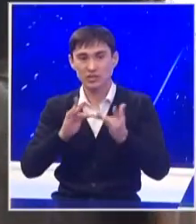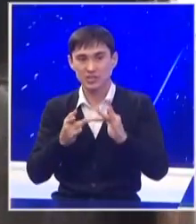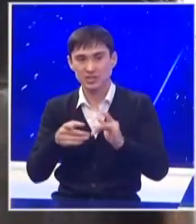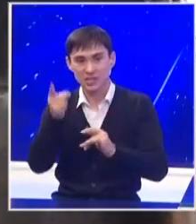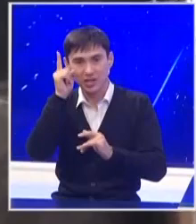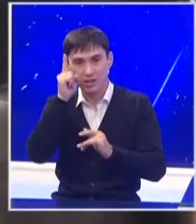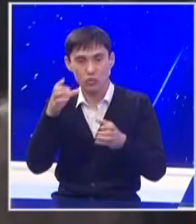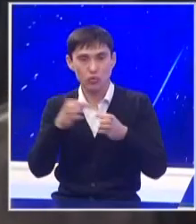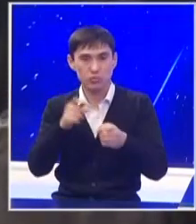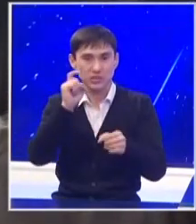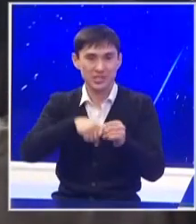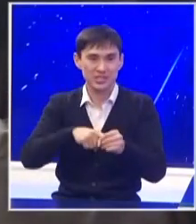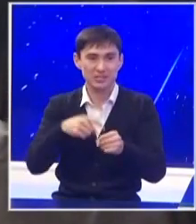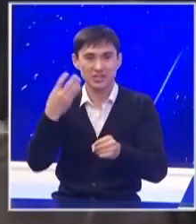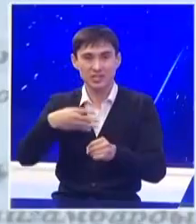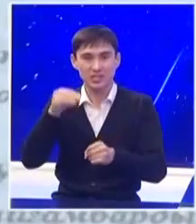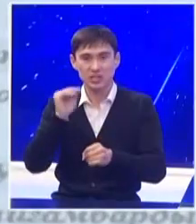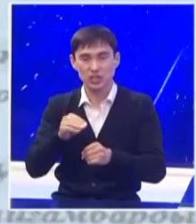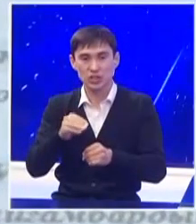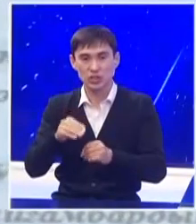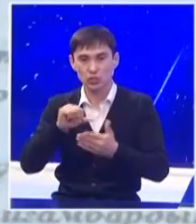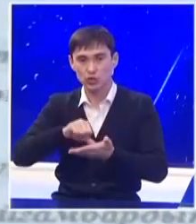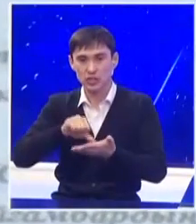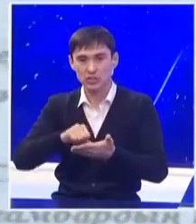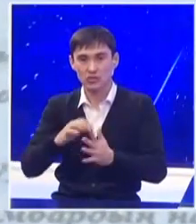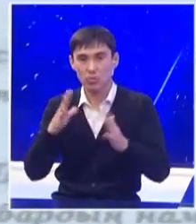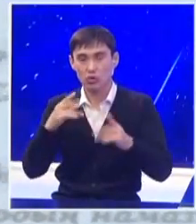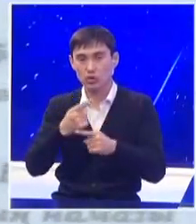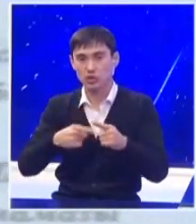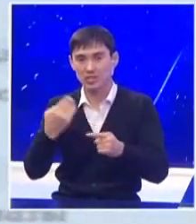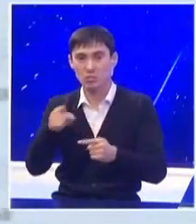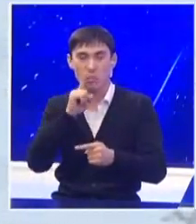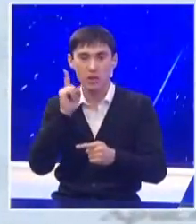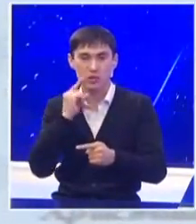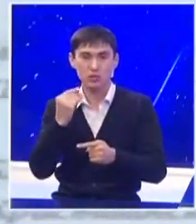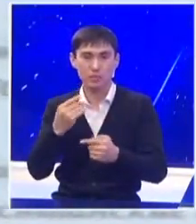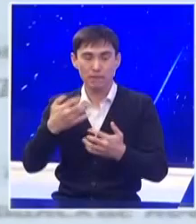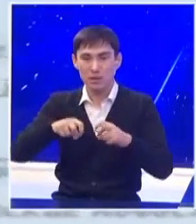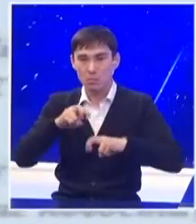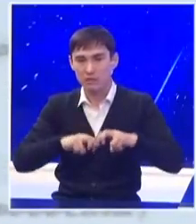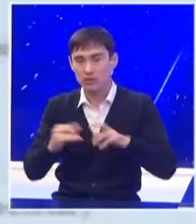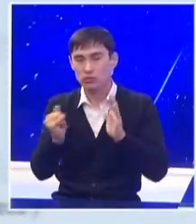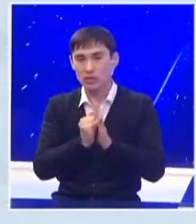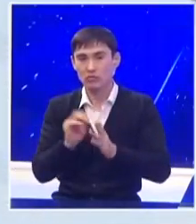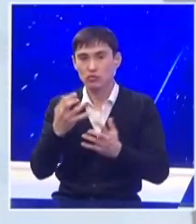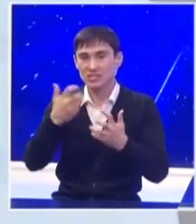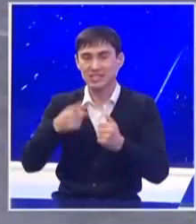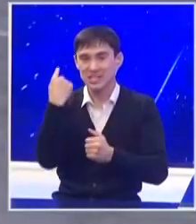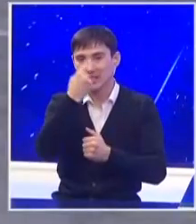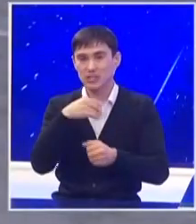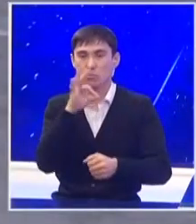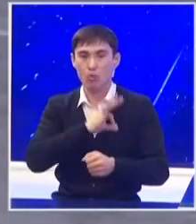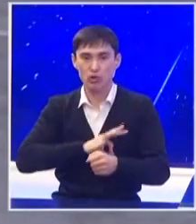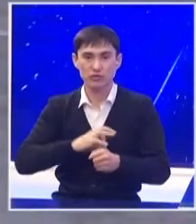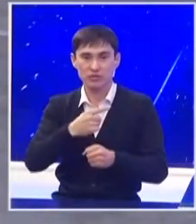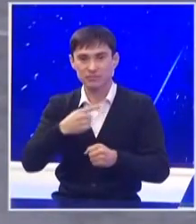Instagram в группах зарегистрировано около 40 тысяч участников. Большая часть — молодежь. В ходе проверки установлено, что среди лиц,